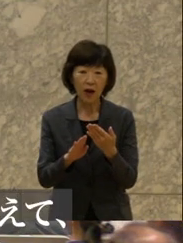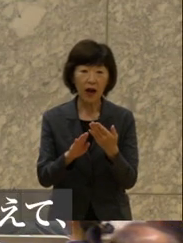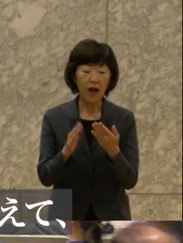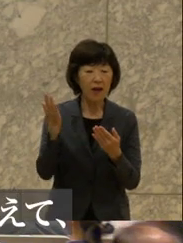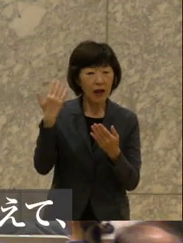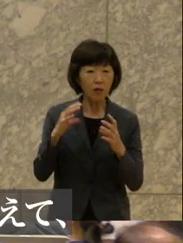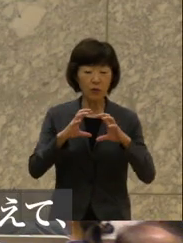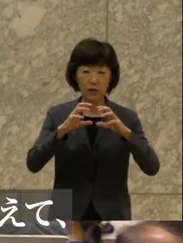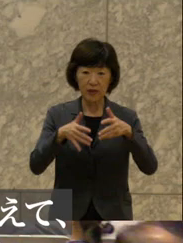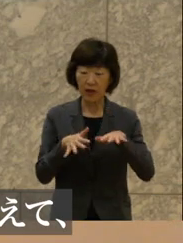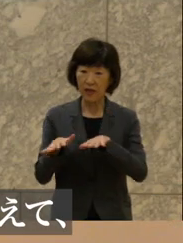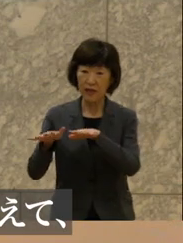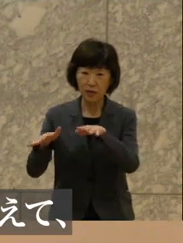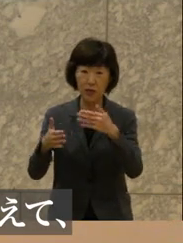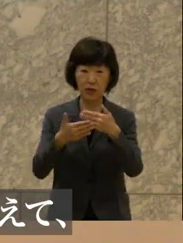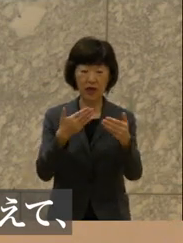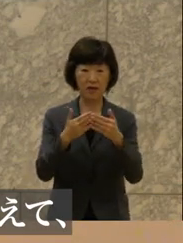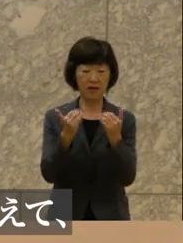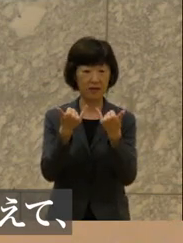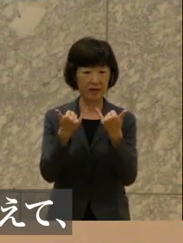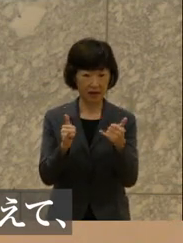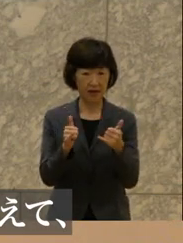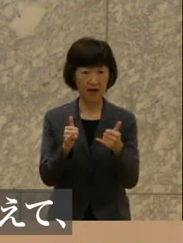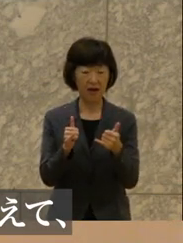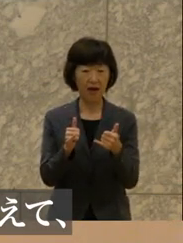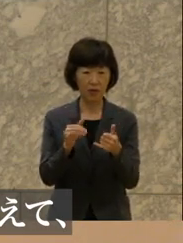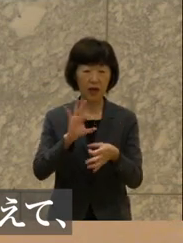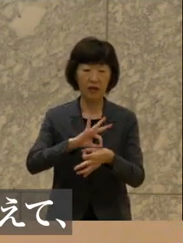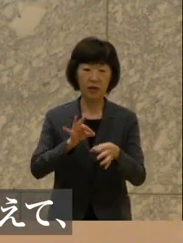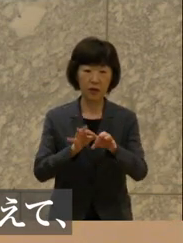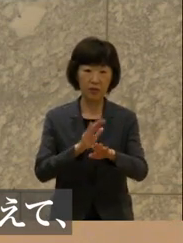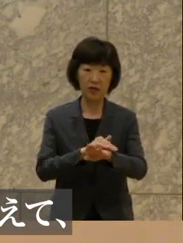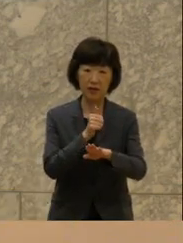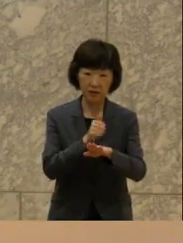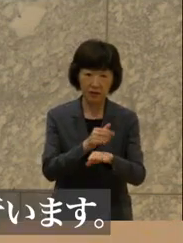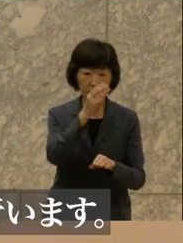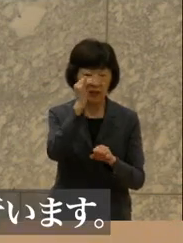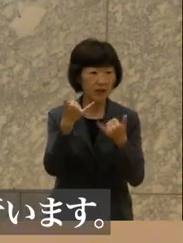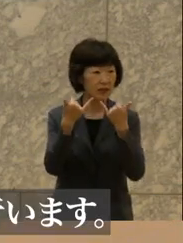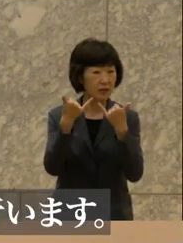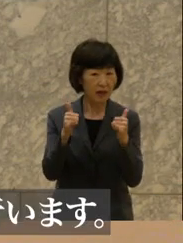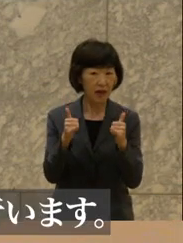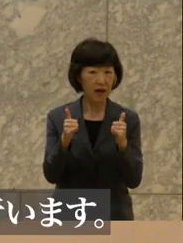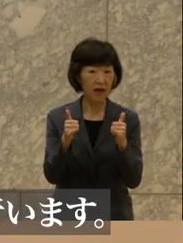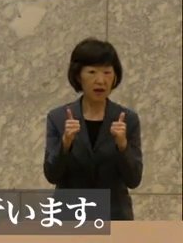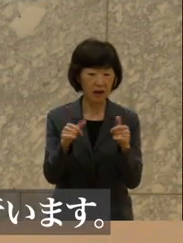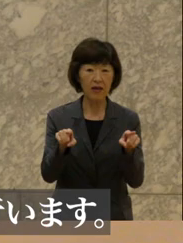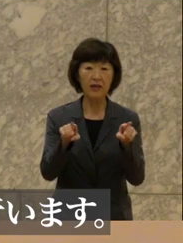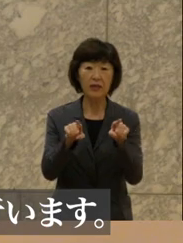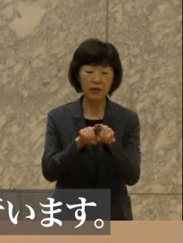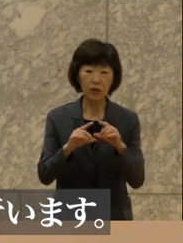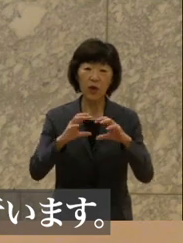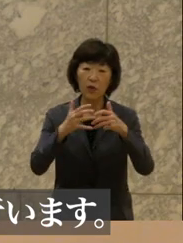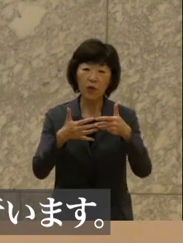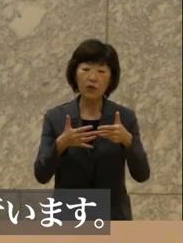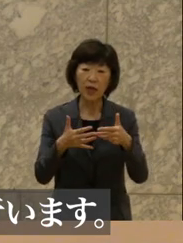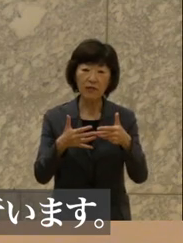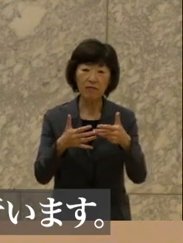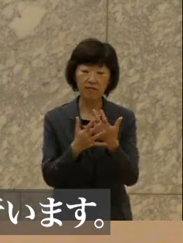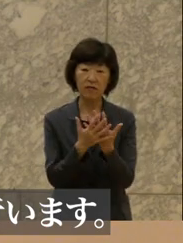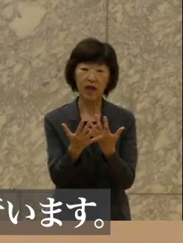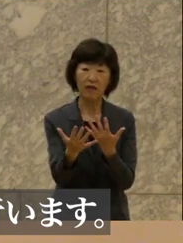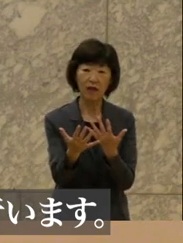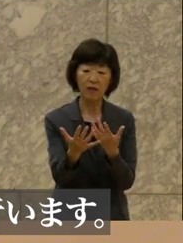大会の出場を経験者デフリピアンそして有識者を交えて国際スポーツ大会が東京に